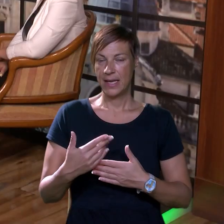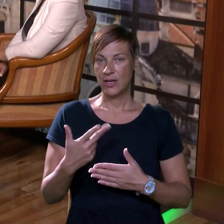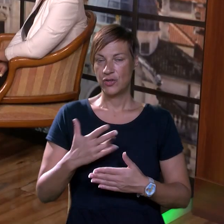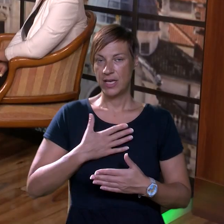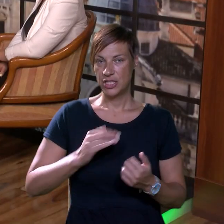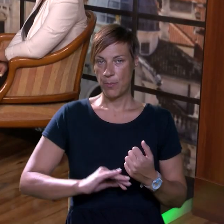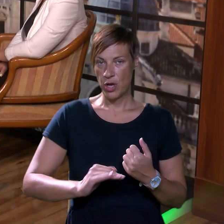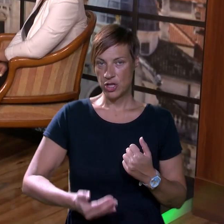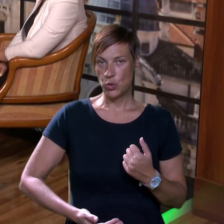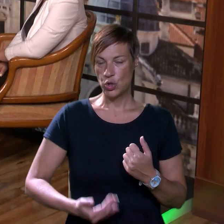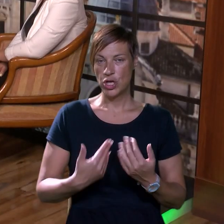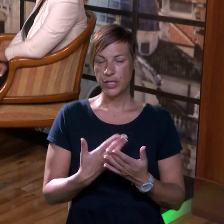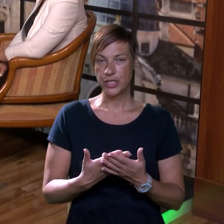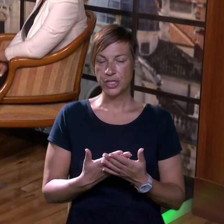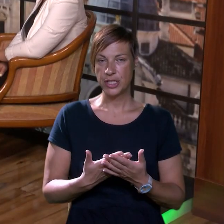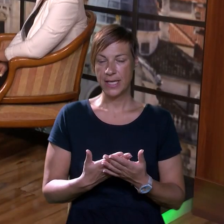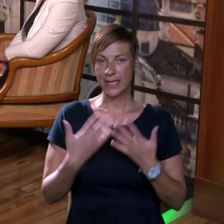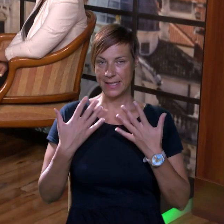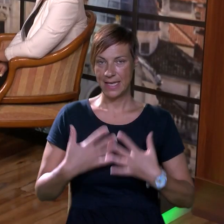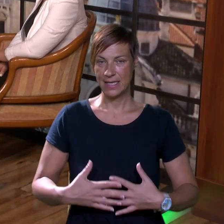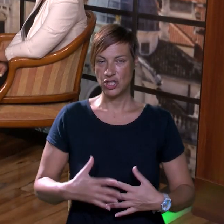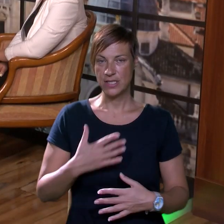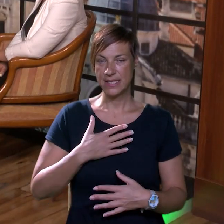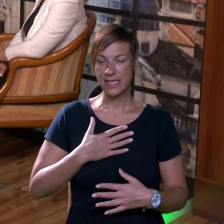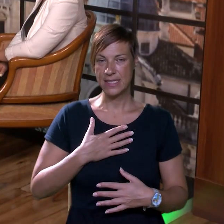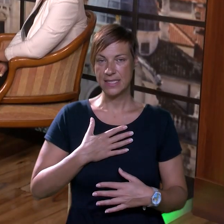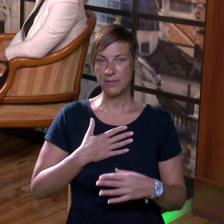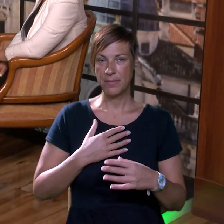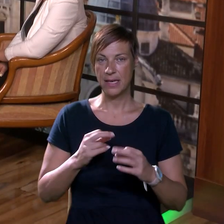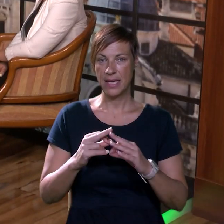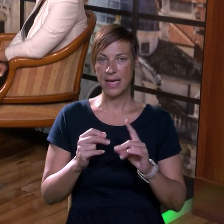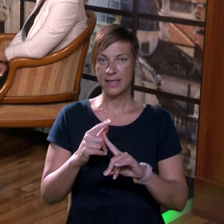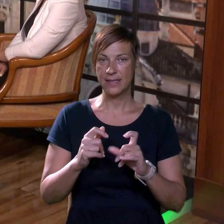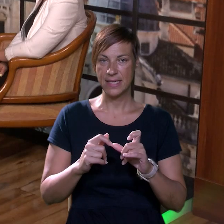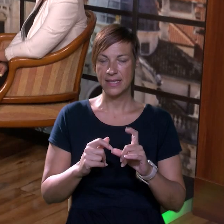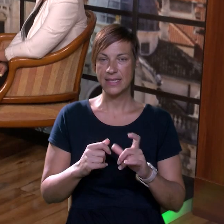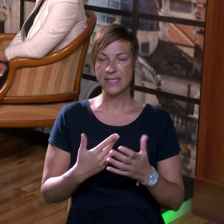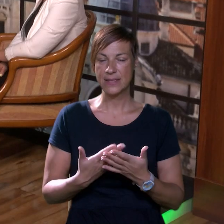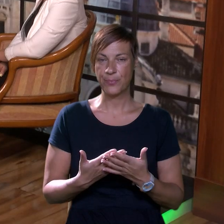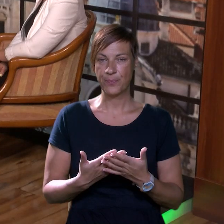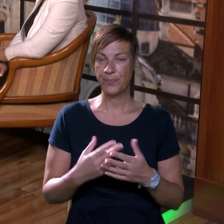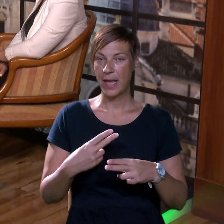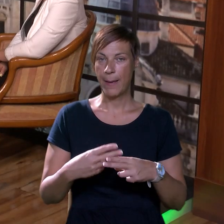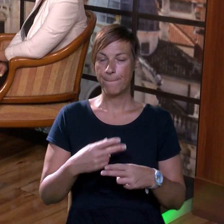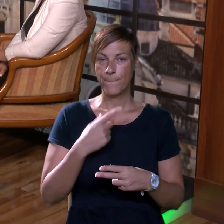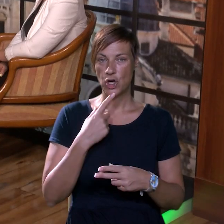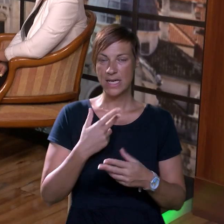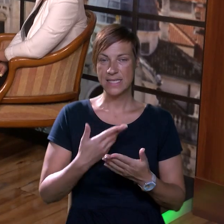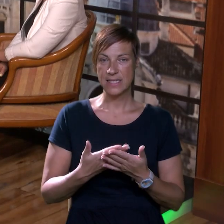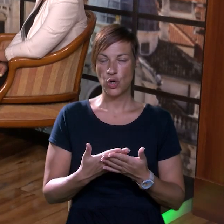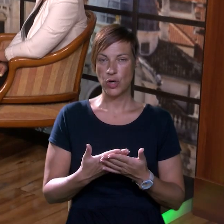nakon treće moje trudnoće dijagnosticiran mi je reumatoidni artritis, bolest